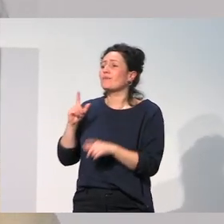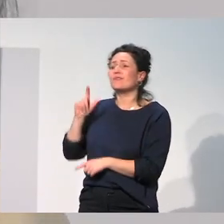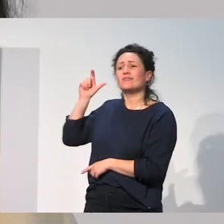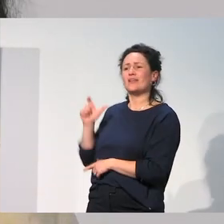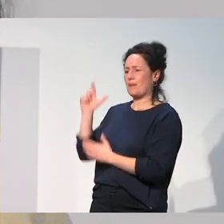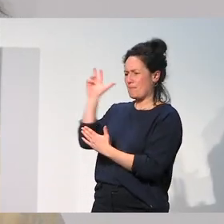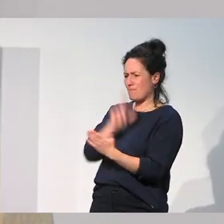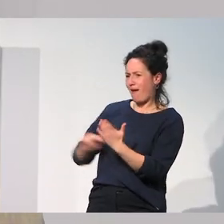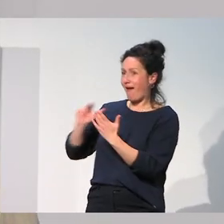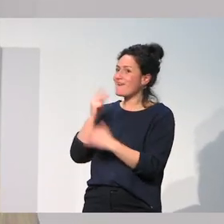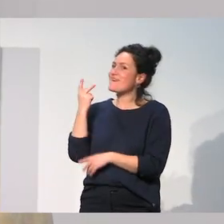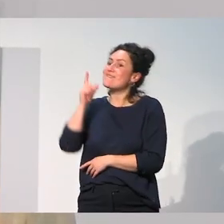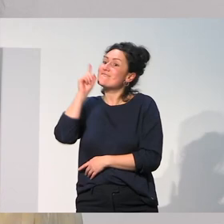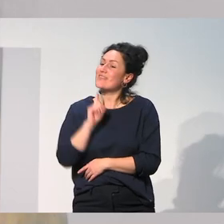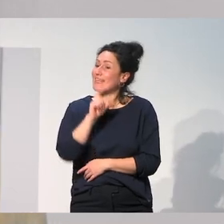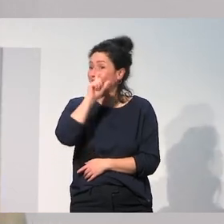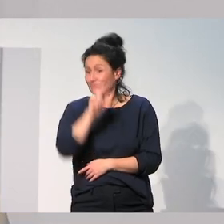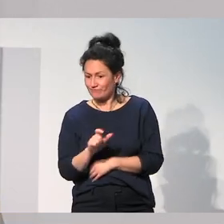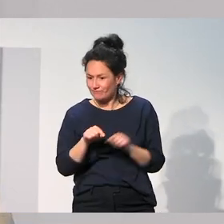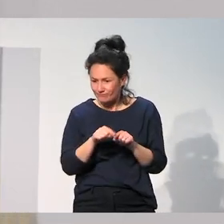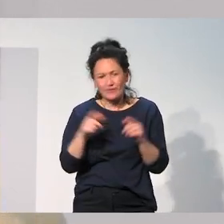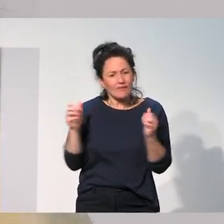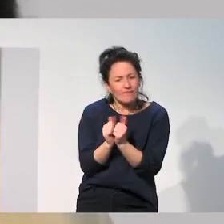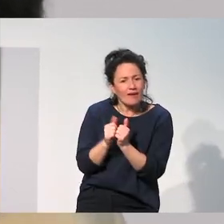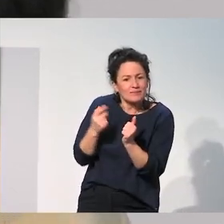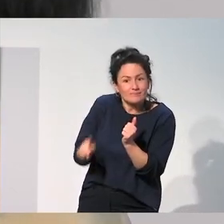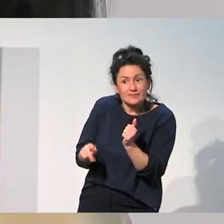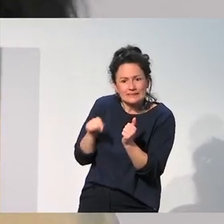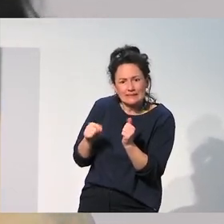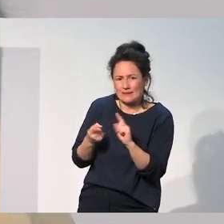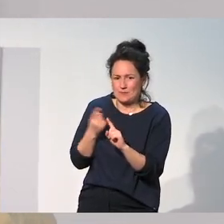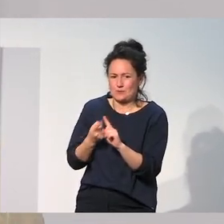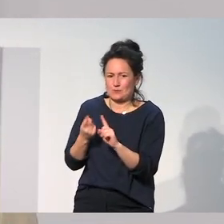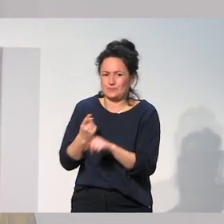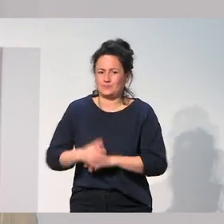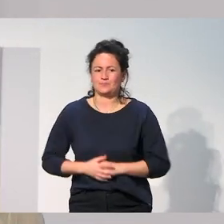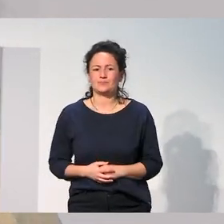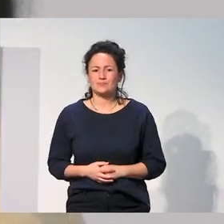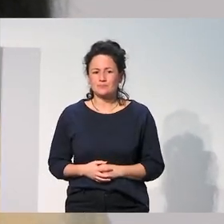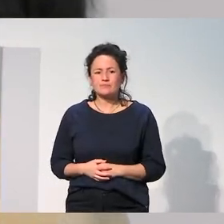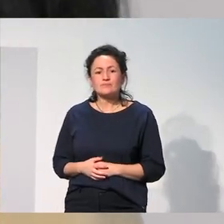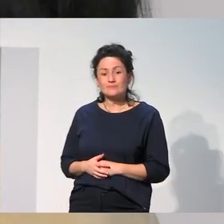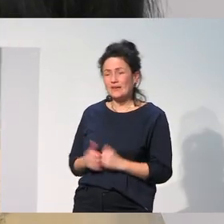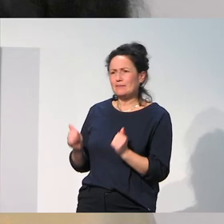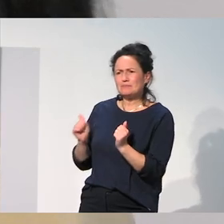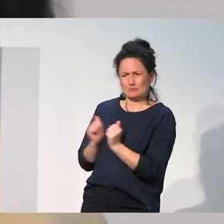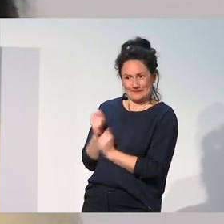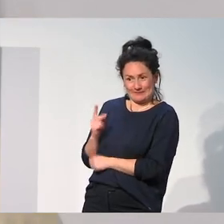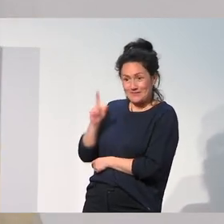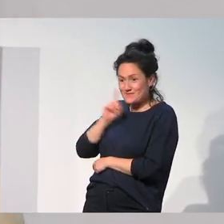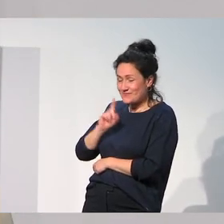Donc ça, c'est important et c'est très drôle, c'est parti des choses un peu humoristiques, mais il y a des choses dramatiques. Il y a un moment, et là peut-être